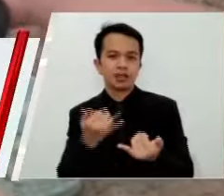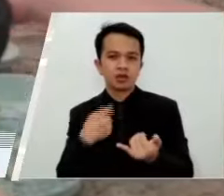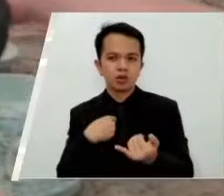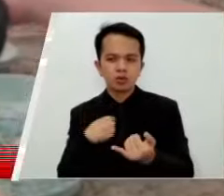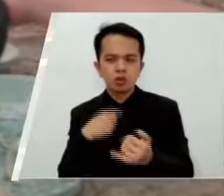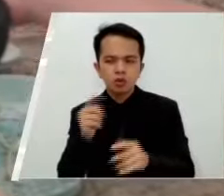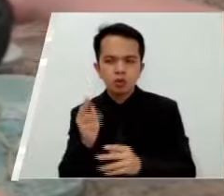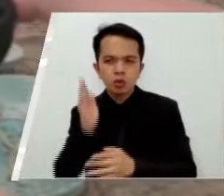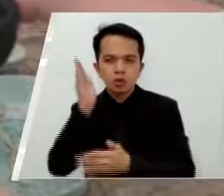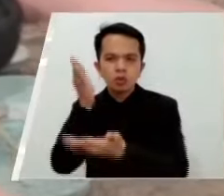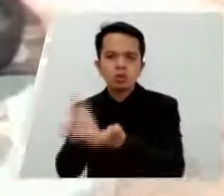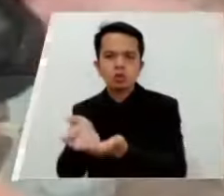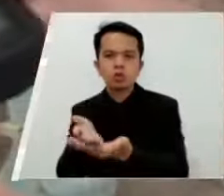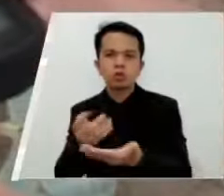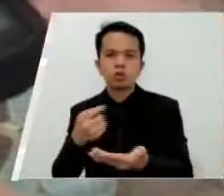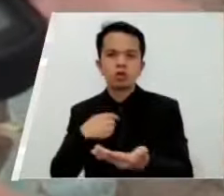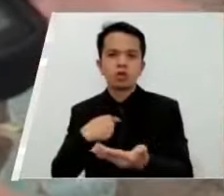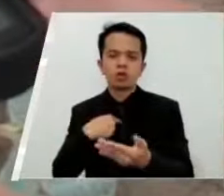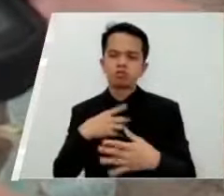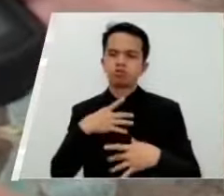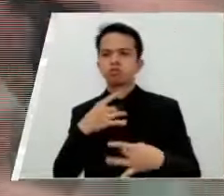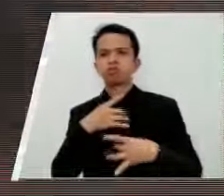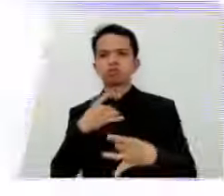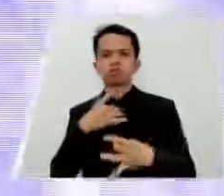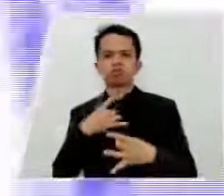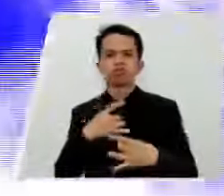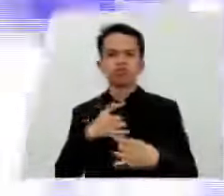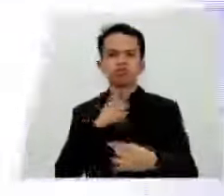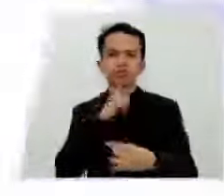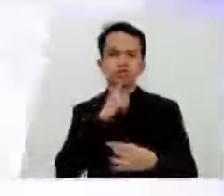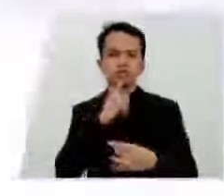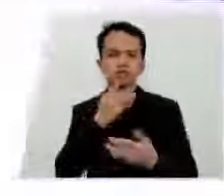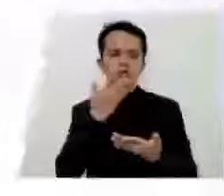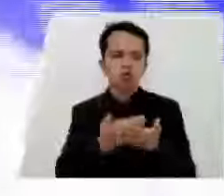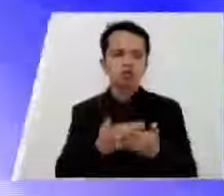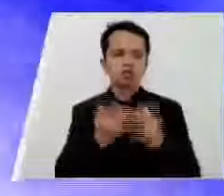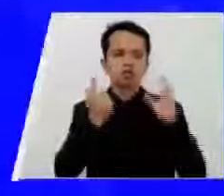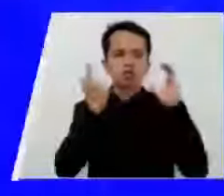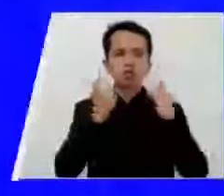ay nagustuhan ko po. Relax siya. Tapos mahangin.